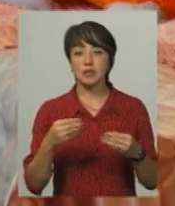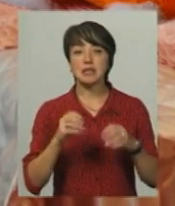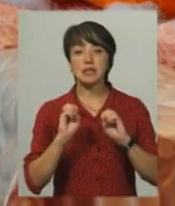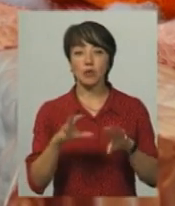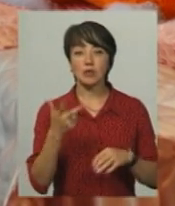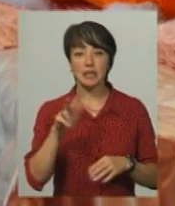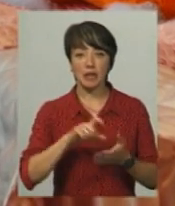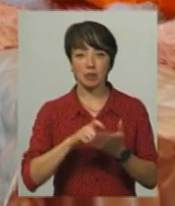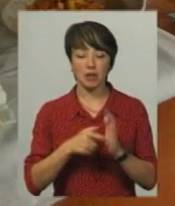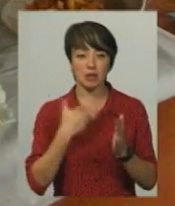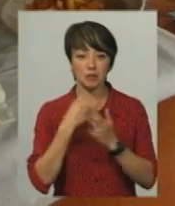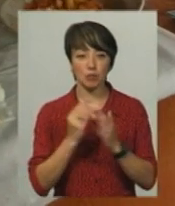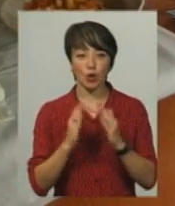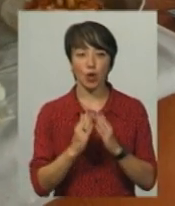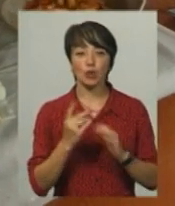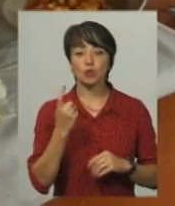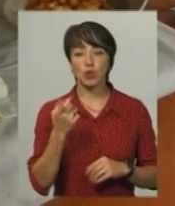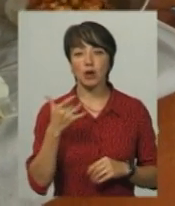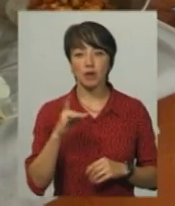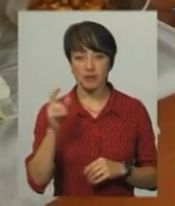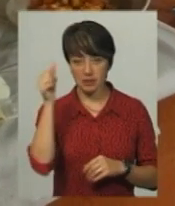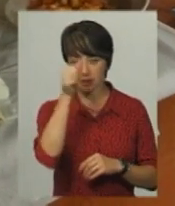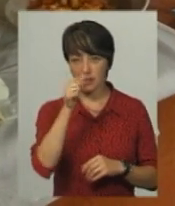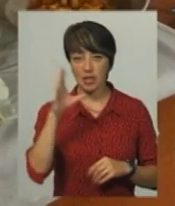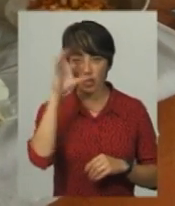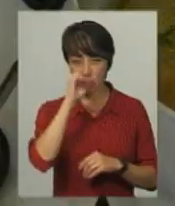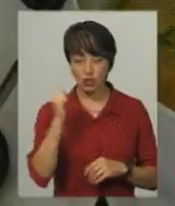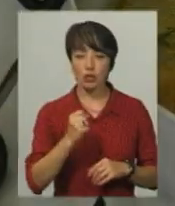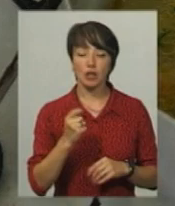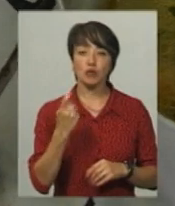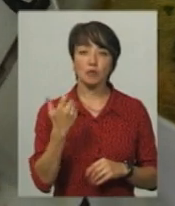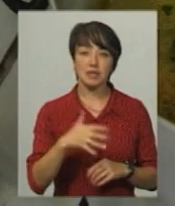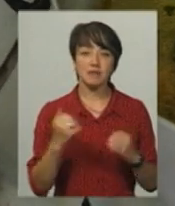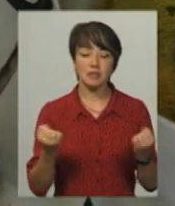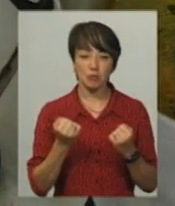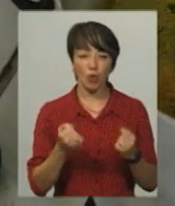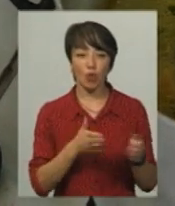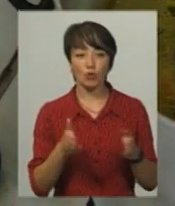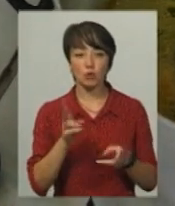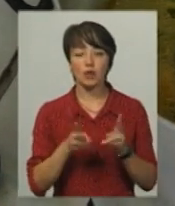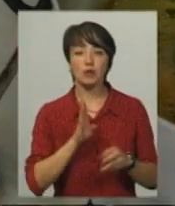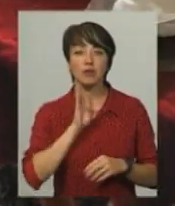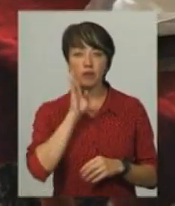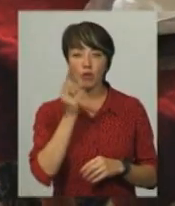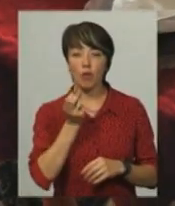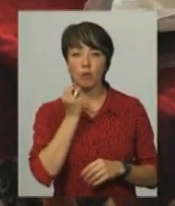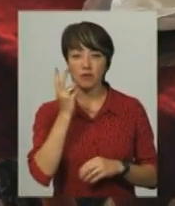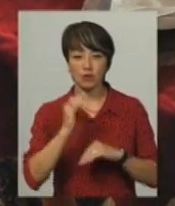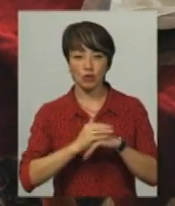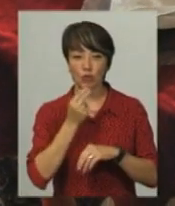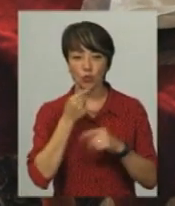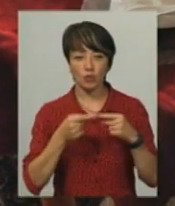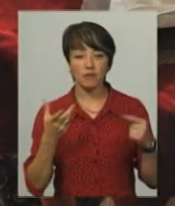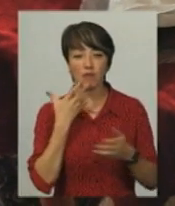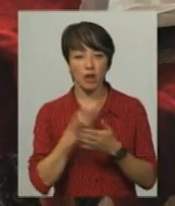кімнати свого будинку. Ціна 100 гривень за ніч влітку, 150 гривень взимку. Господиня готує на замовлення гостей сніданки, обіди і вечері з продуктів